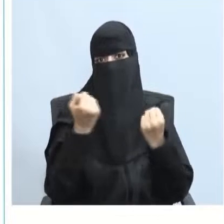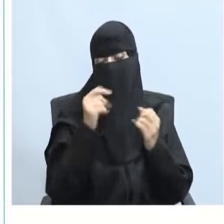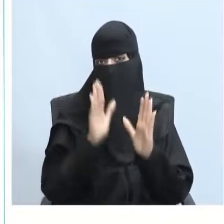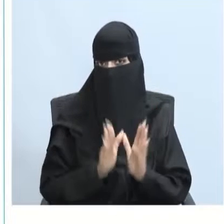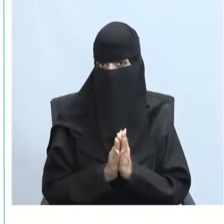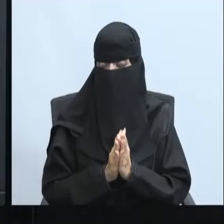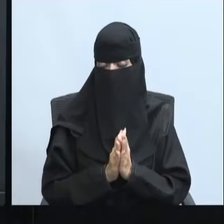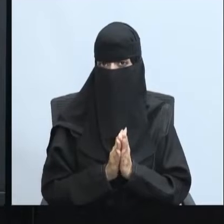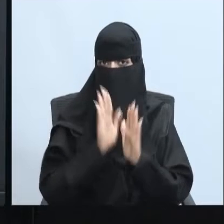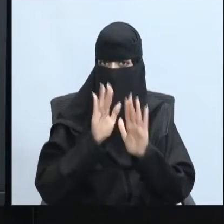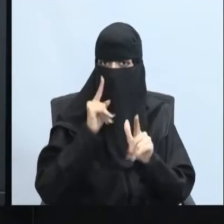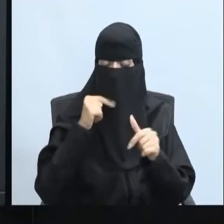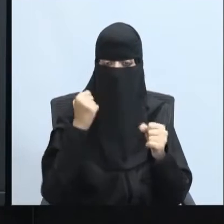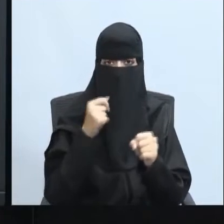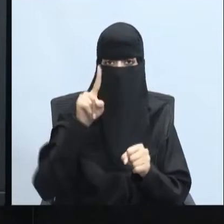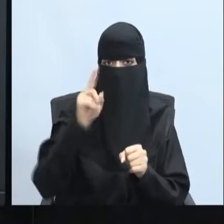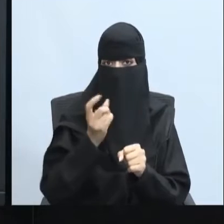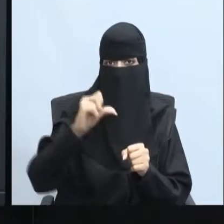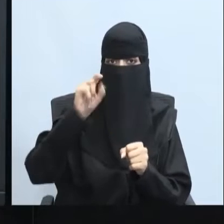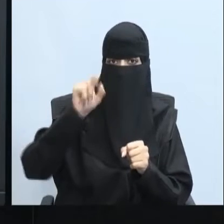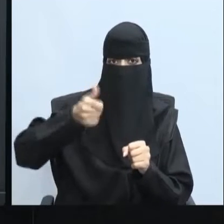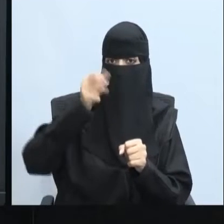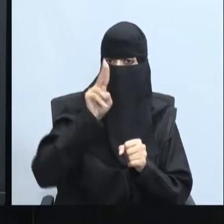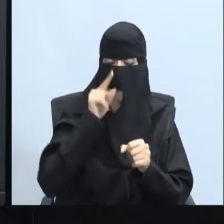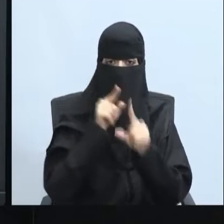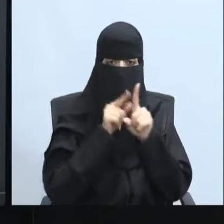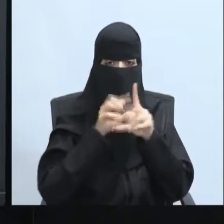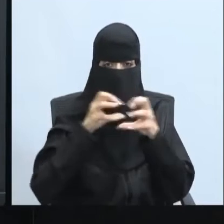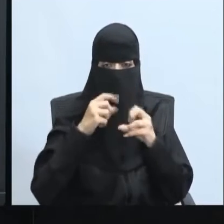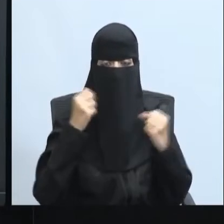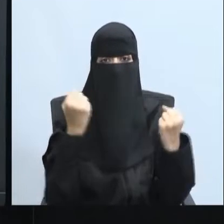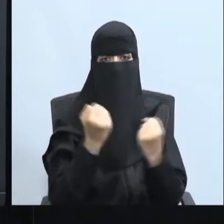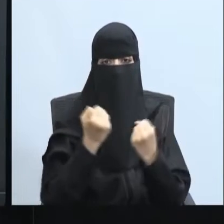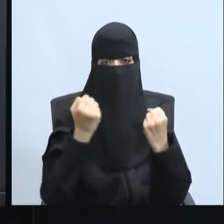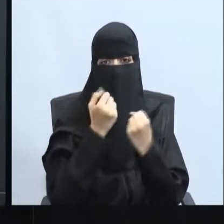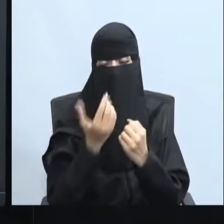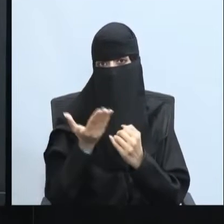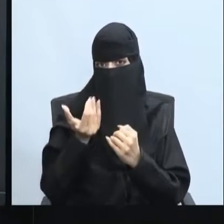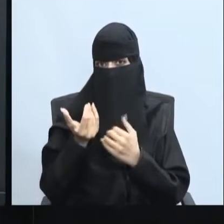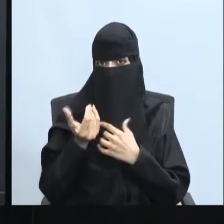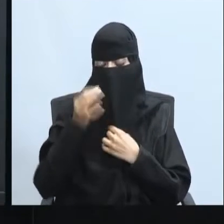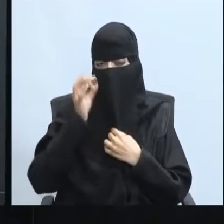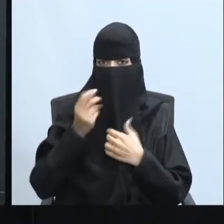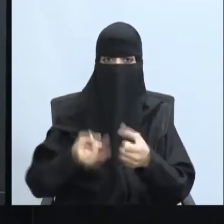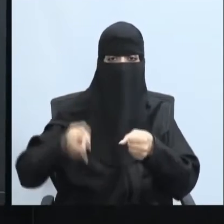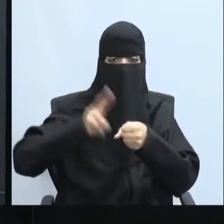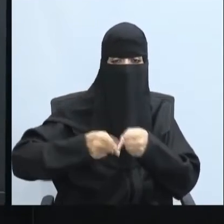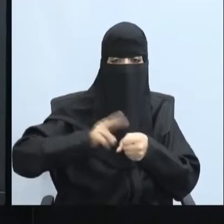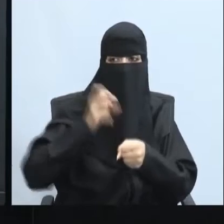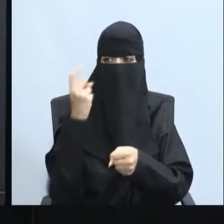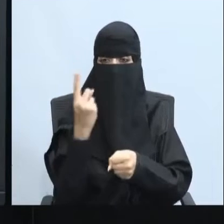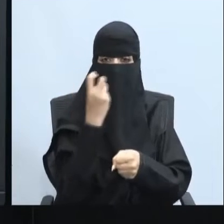السابقه ان البروفات ممكن يعيدها مره مرتين ثلاث ممكن عشر مرات قبل لحتى يكون